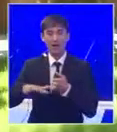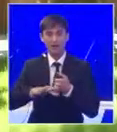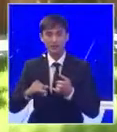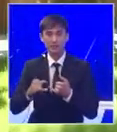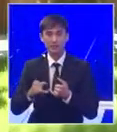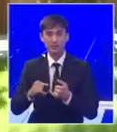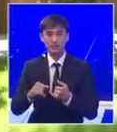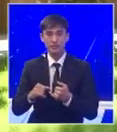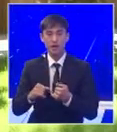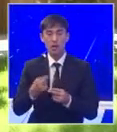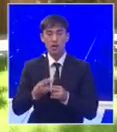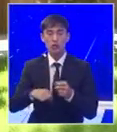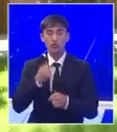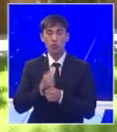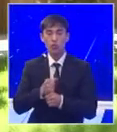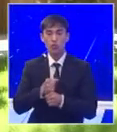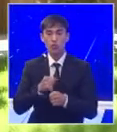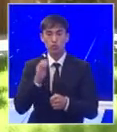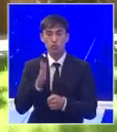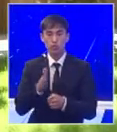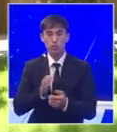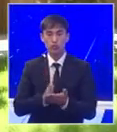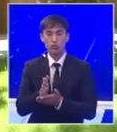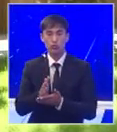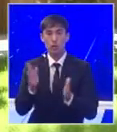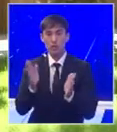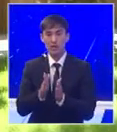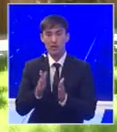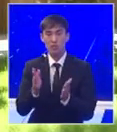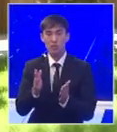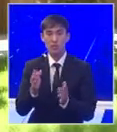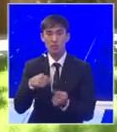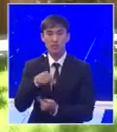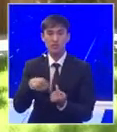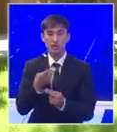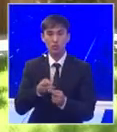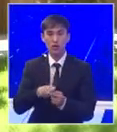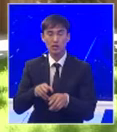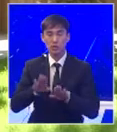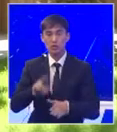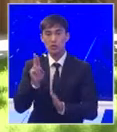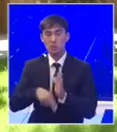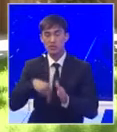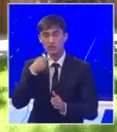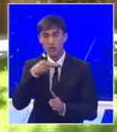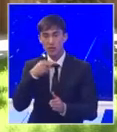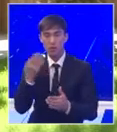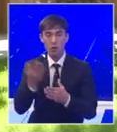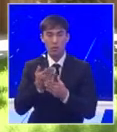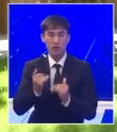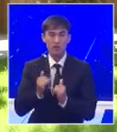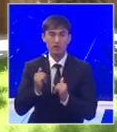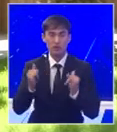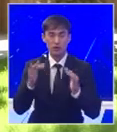трансформации основной упор будет делаться на микро и малый бизнес, который остается в тени без внимания, помогать